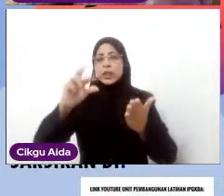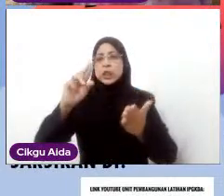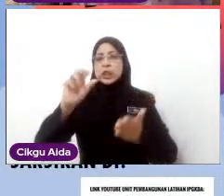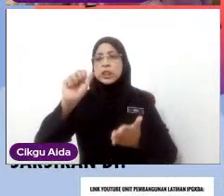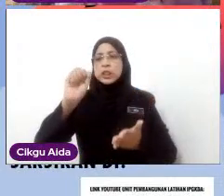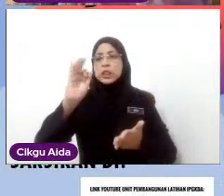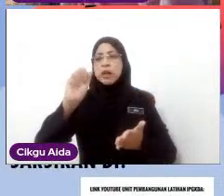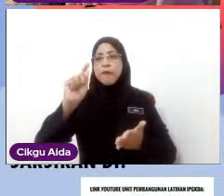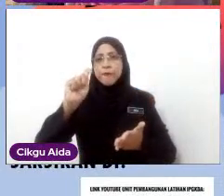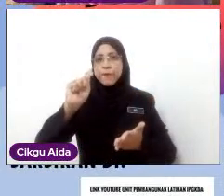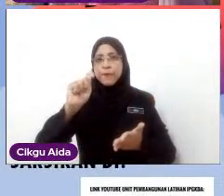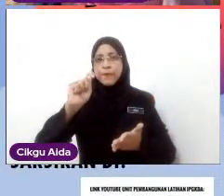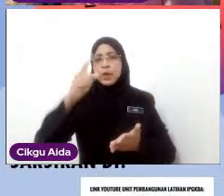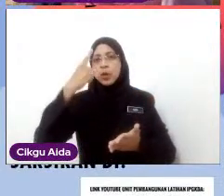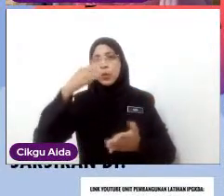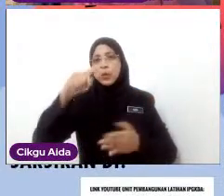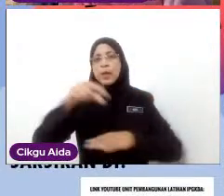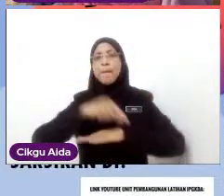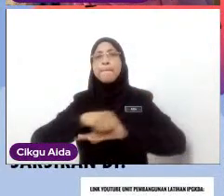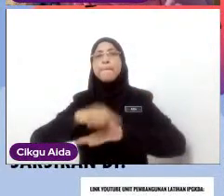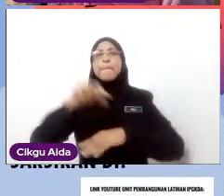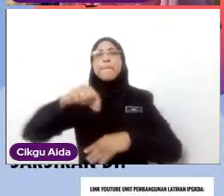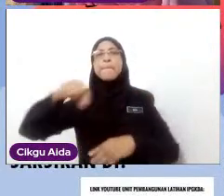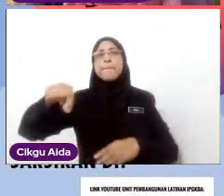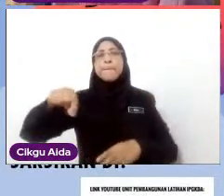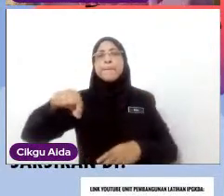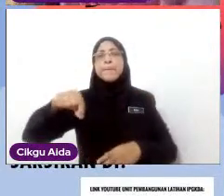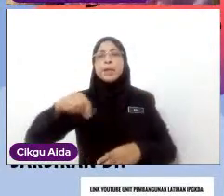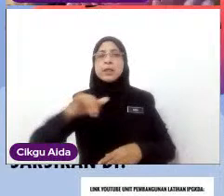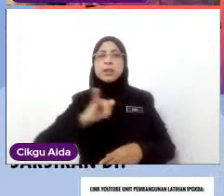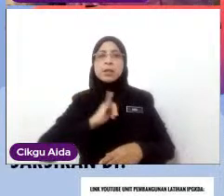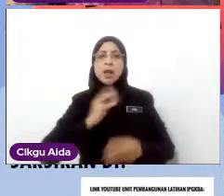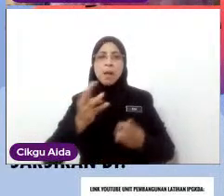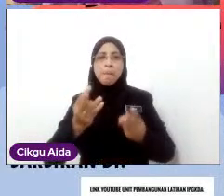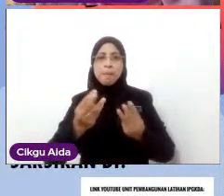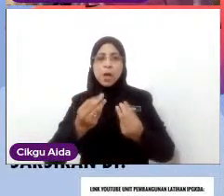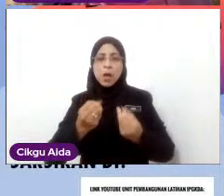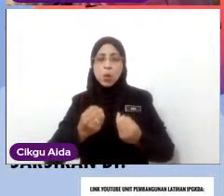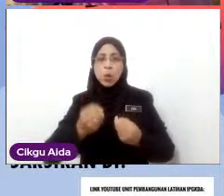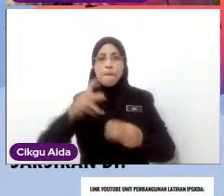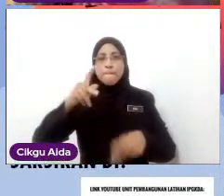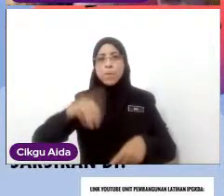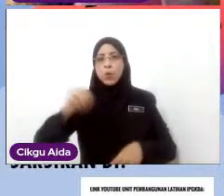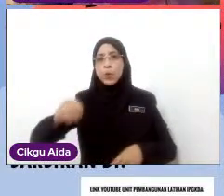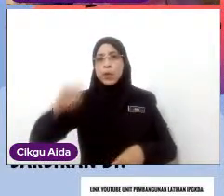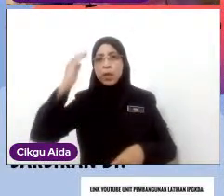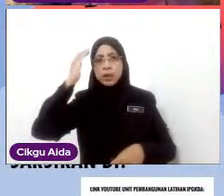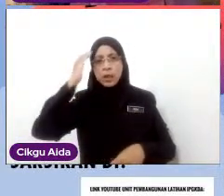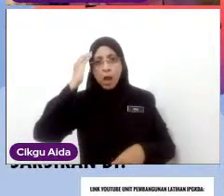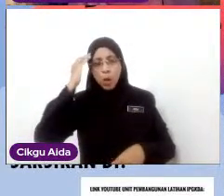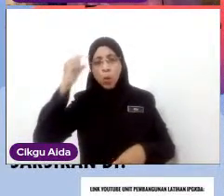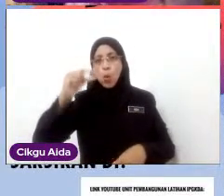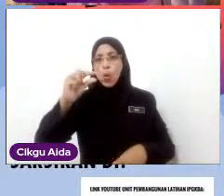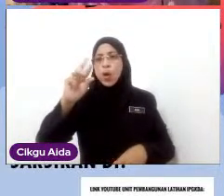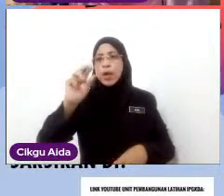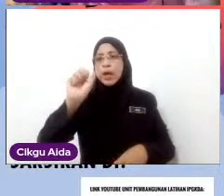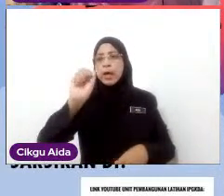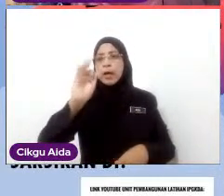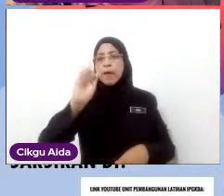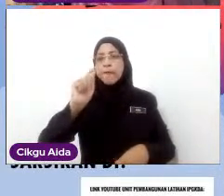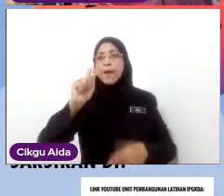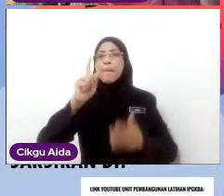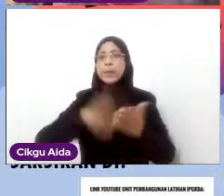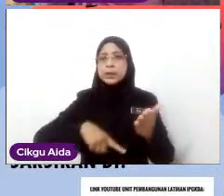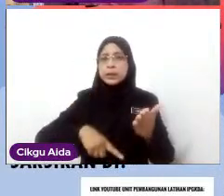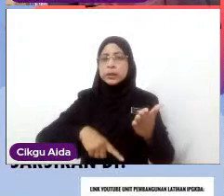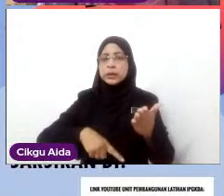pen. Sebab kita nak objektif kita mereka tahu apa konsep graf, apa skala dia, macam mana nak plotkan graf. Jadi